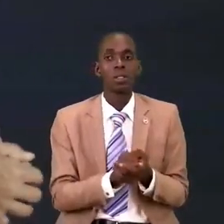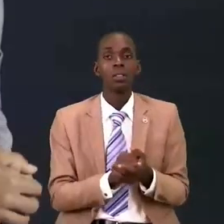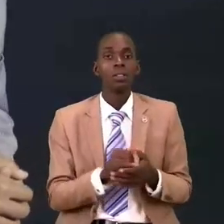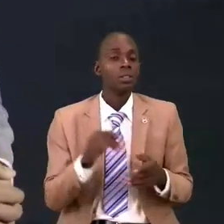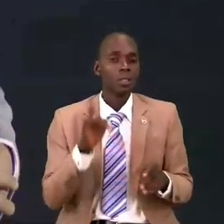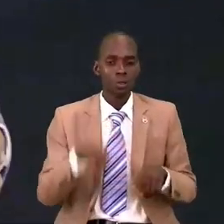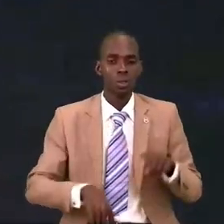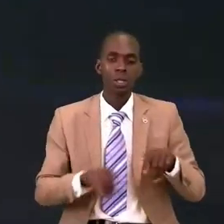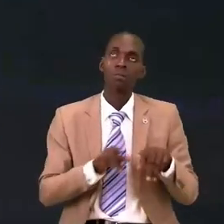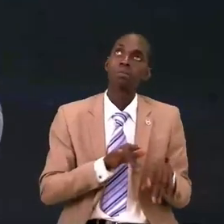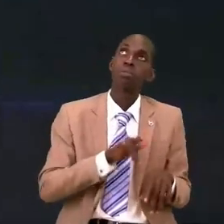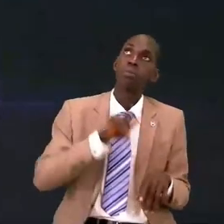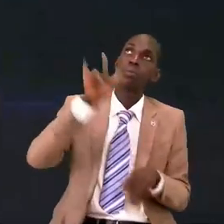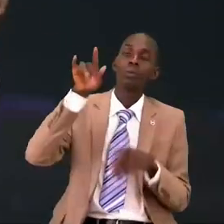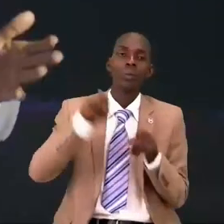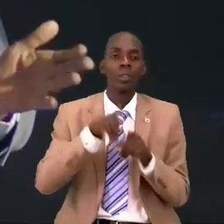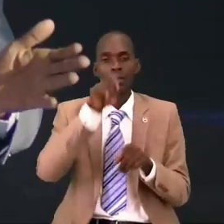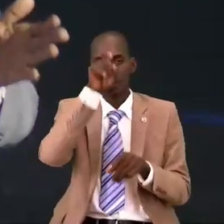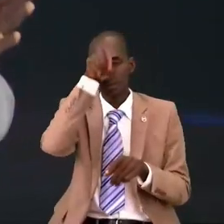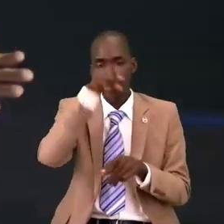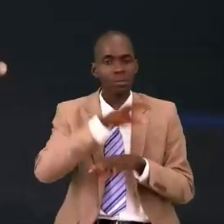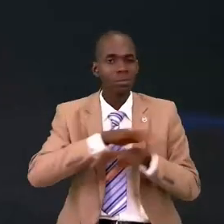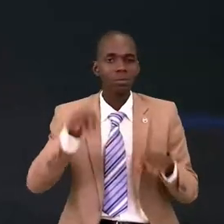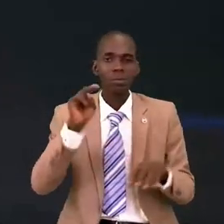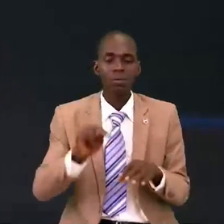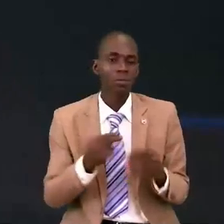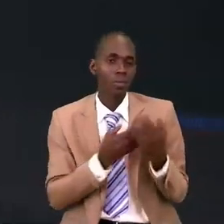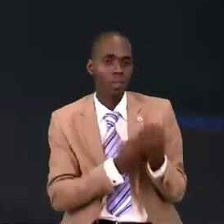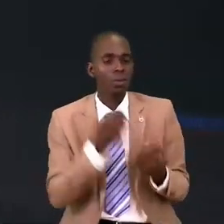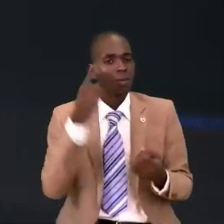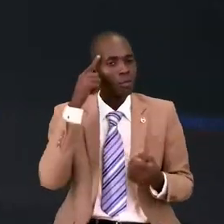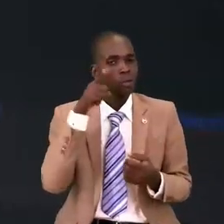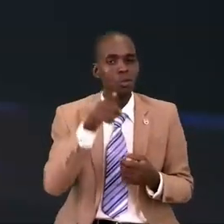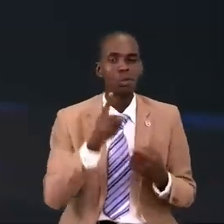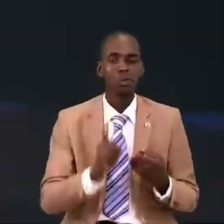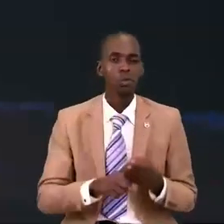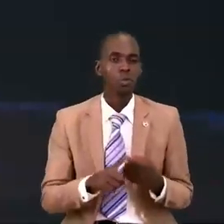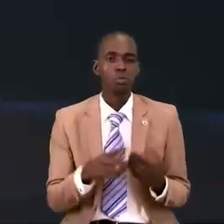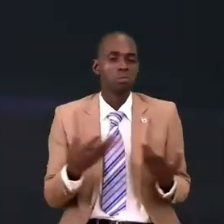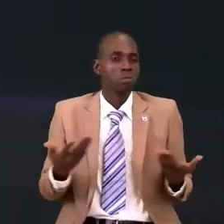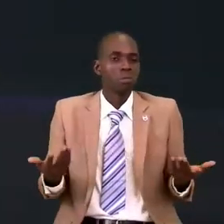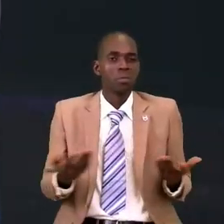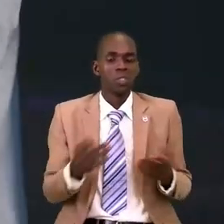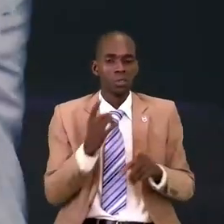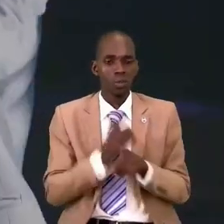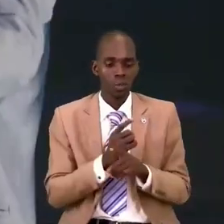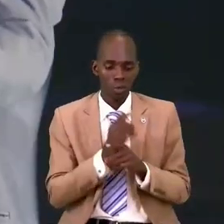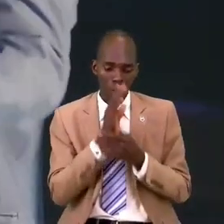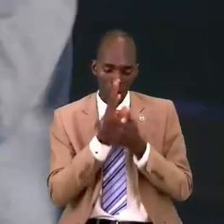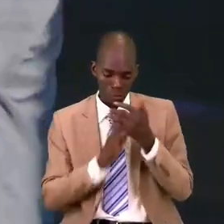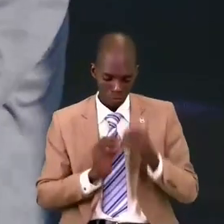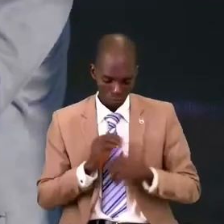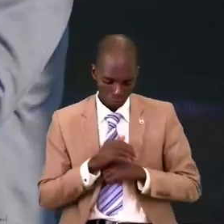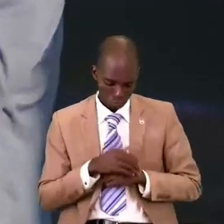que tu baisses la tête et que tu évolues et pour qu'il n'y ait pas de